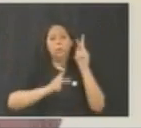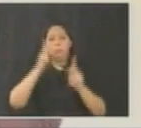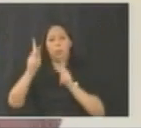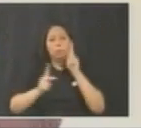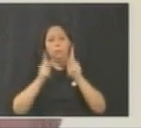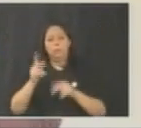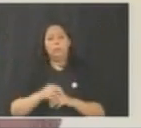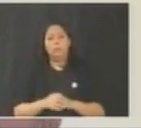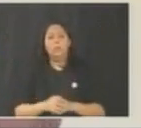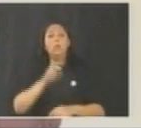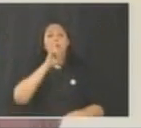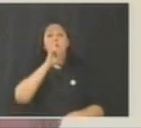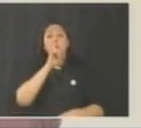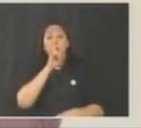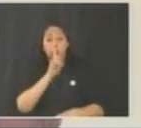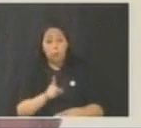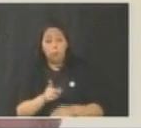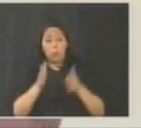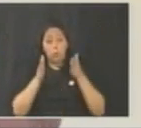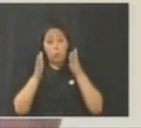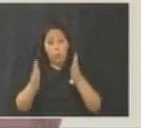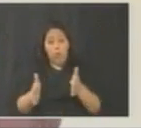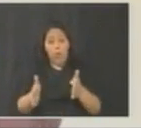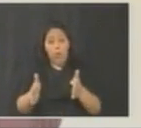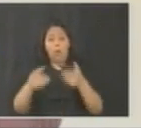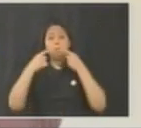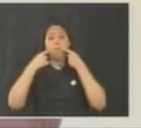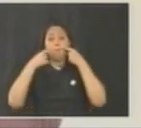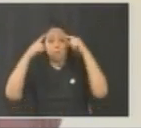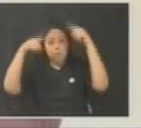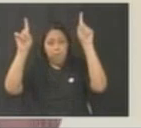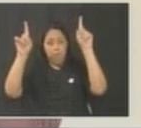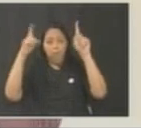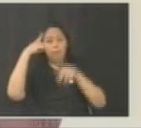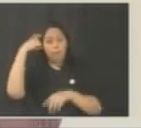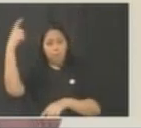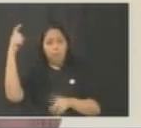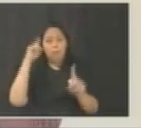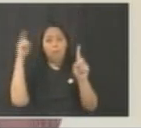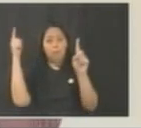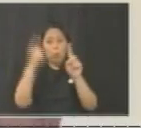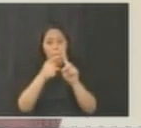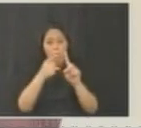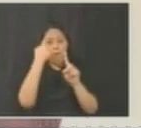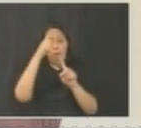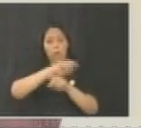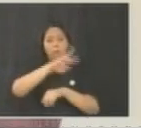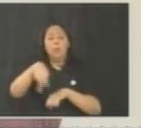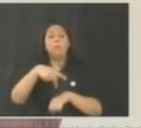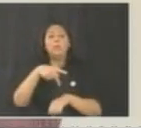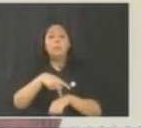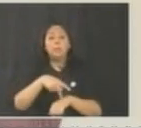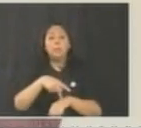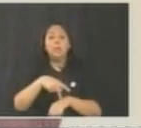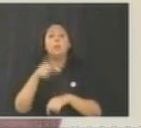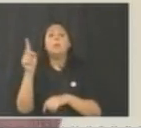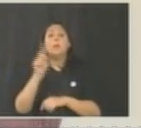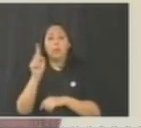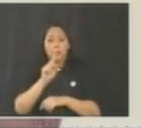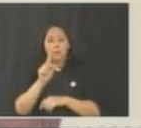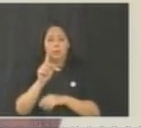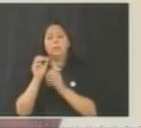lamang at ang hangaring ito para sa ating bansa ay